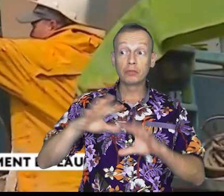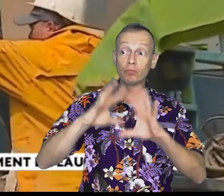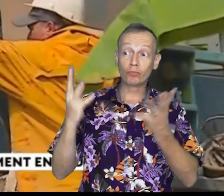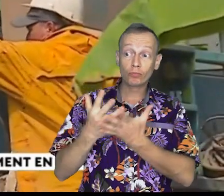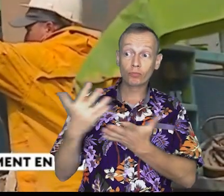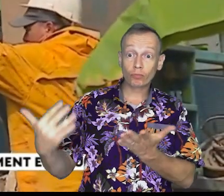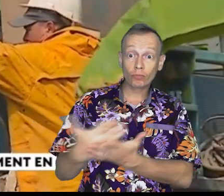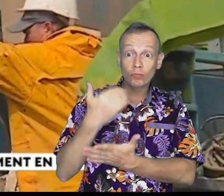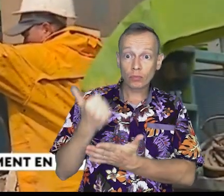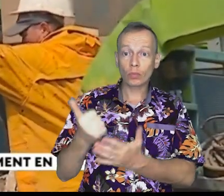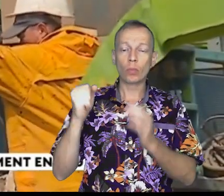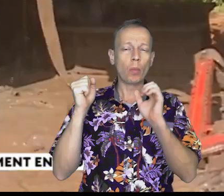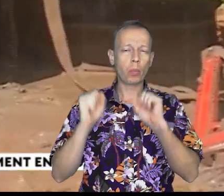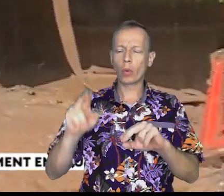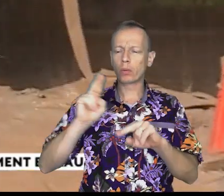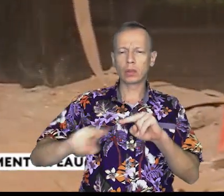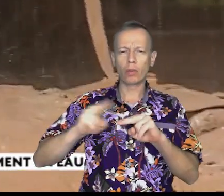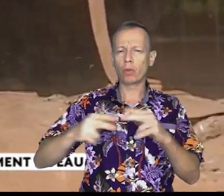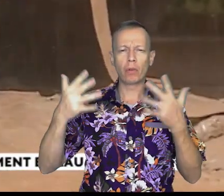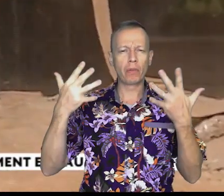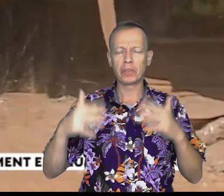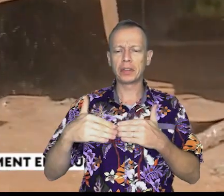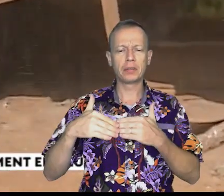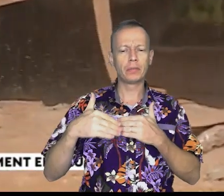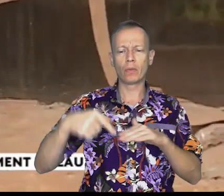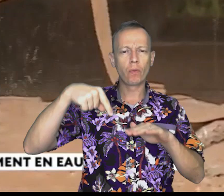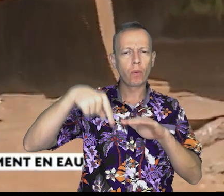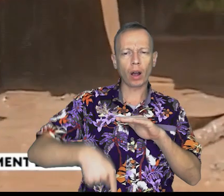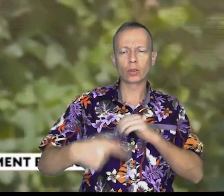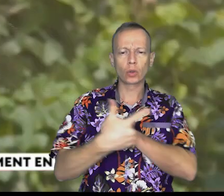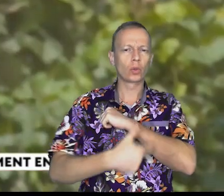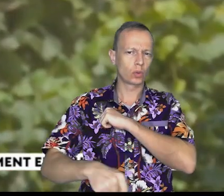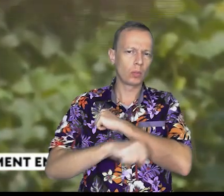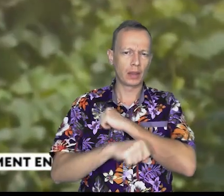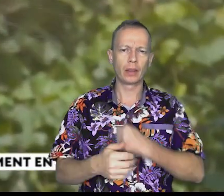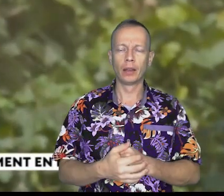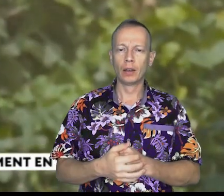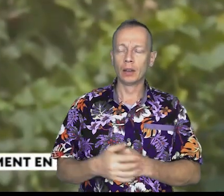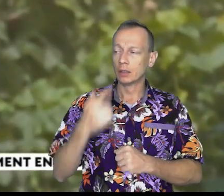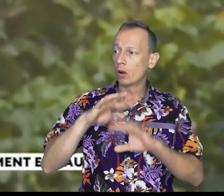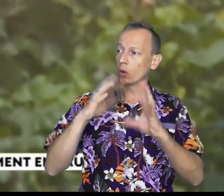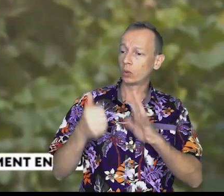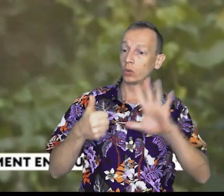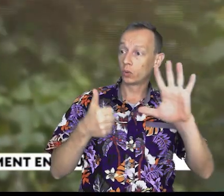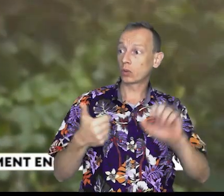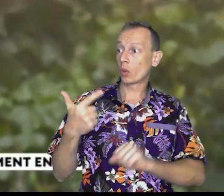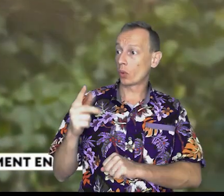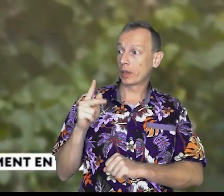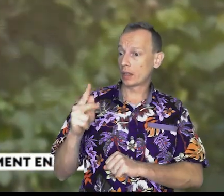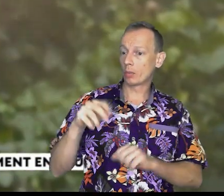bien, on devrait avoir un fourrage terminé dans un délai de deux secondes. – Alors il s'agit de 62 kilomètres de réseau qui vont être